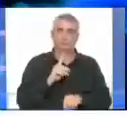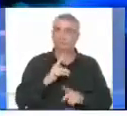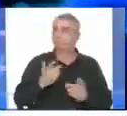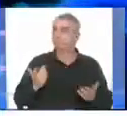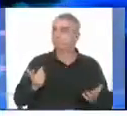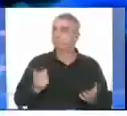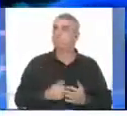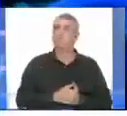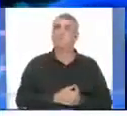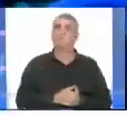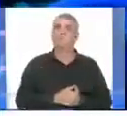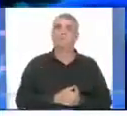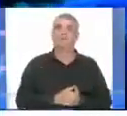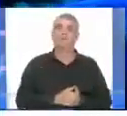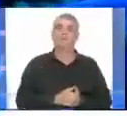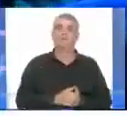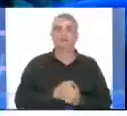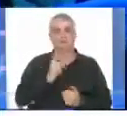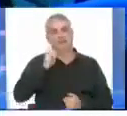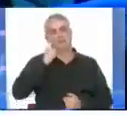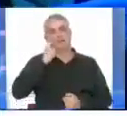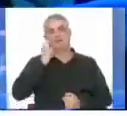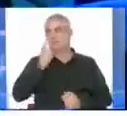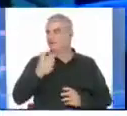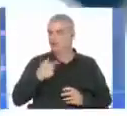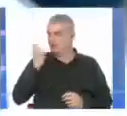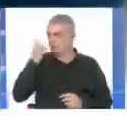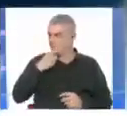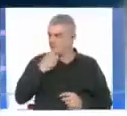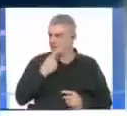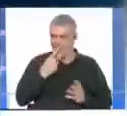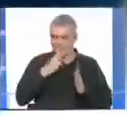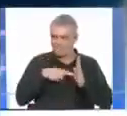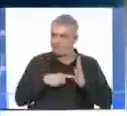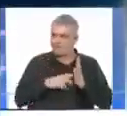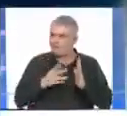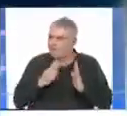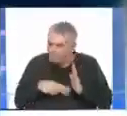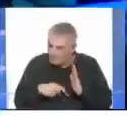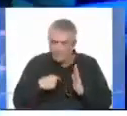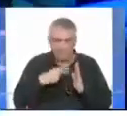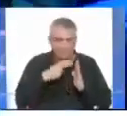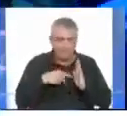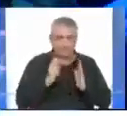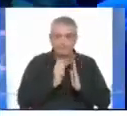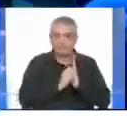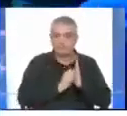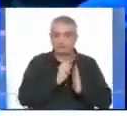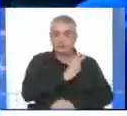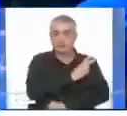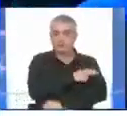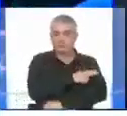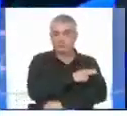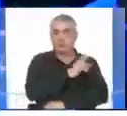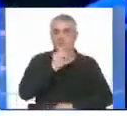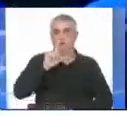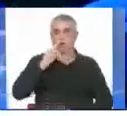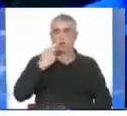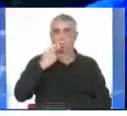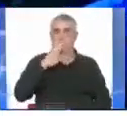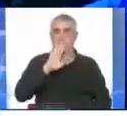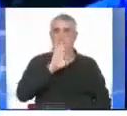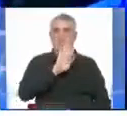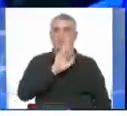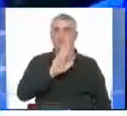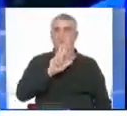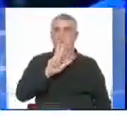עכשיו, את החקירה... זה לא הבנתי. אתה מקריא ממה אתה הקראת? אני מקריא ממזכר משטרתי של לאו